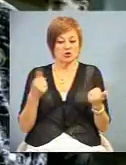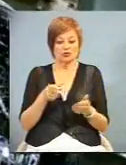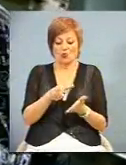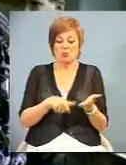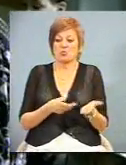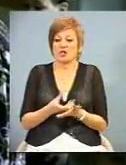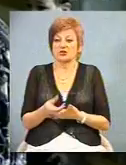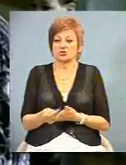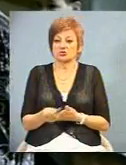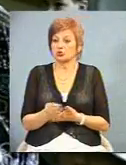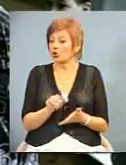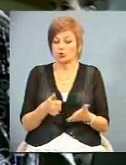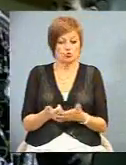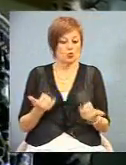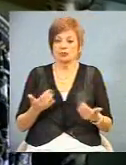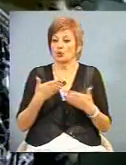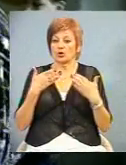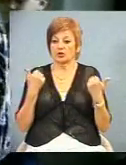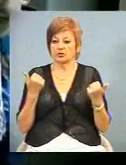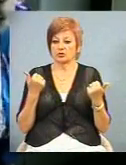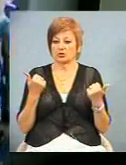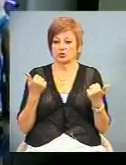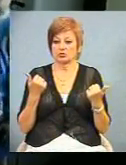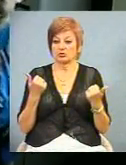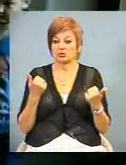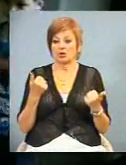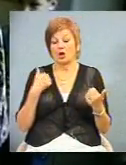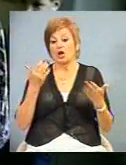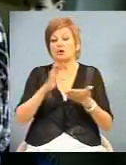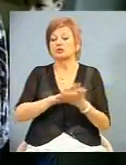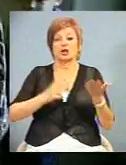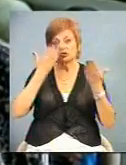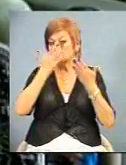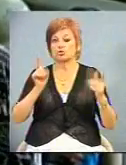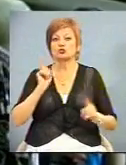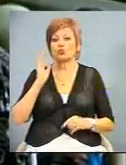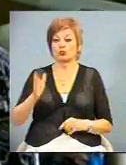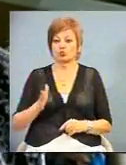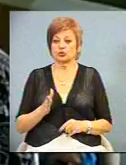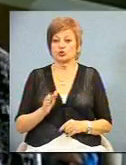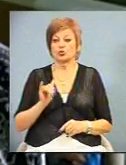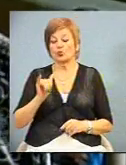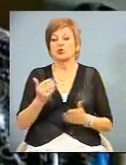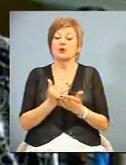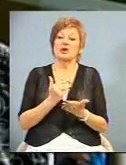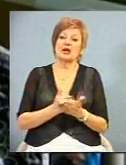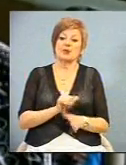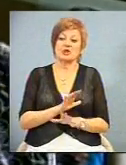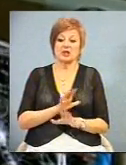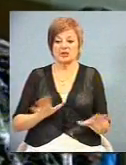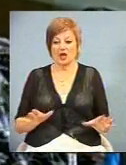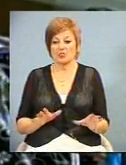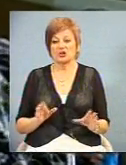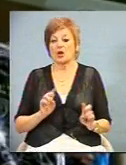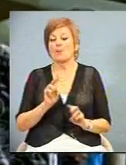платіжках. До сих пор ні. Платимо повну суму, а потім неізвісно, що робити далі. То в них не було програми, по якій